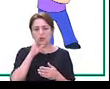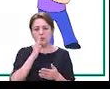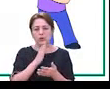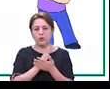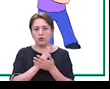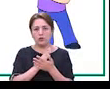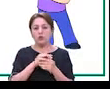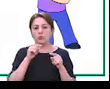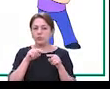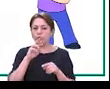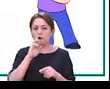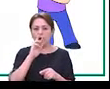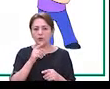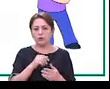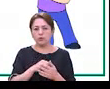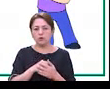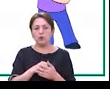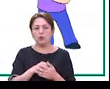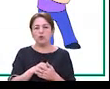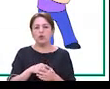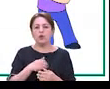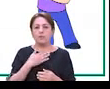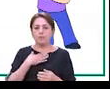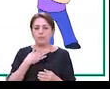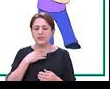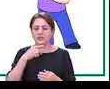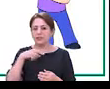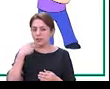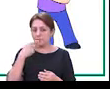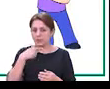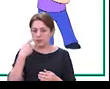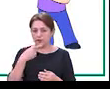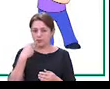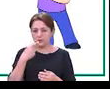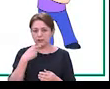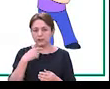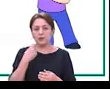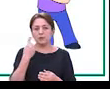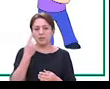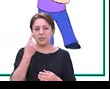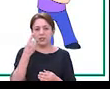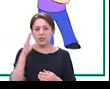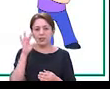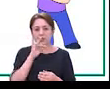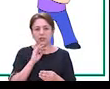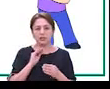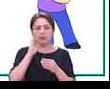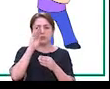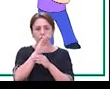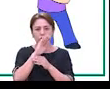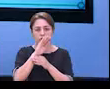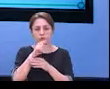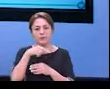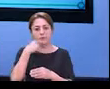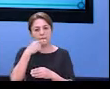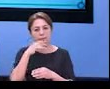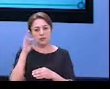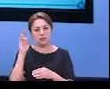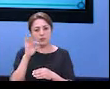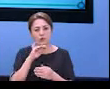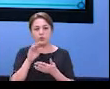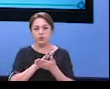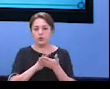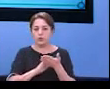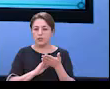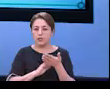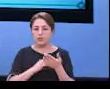Bu albatta noto'g'ri, chunki biz talaffuz qilganimizda bitta i tovushini orttirib talaffuz qildik. Lekin